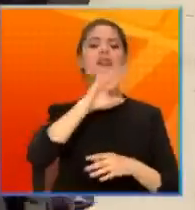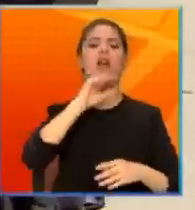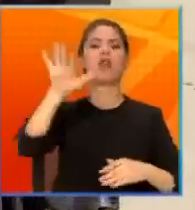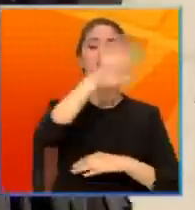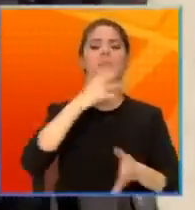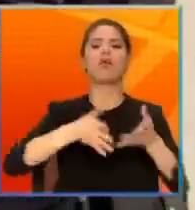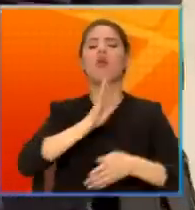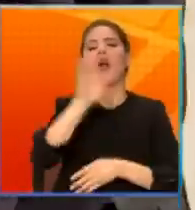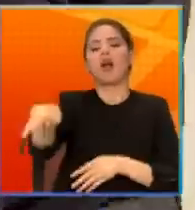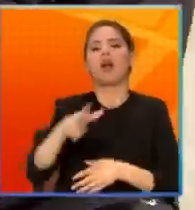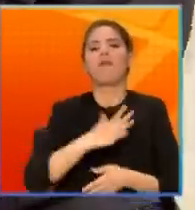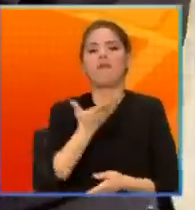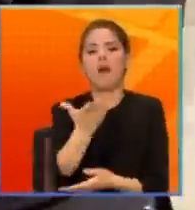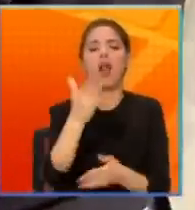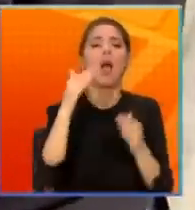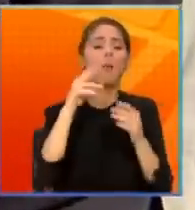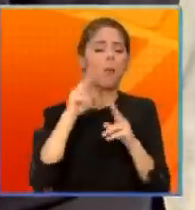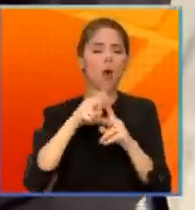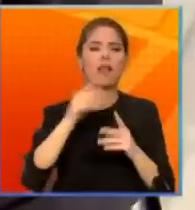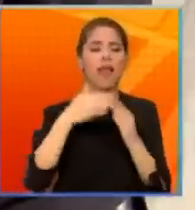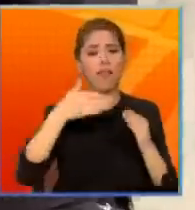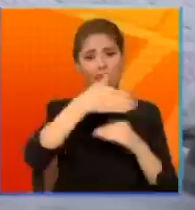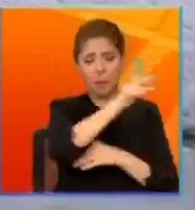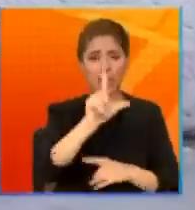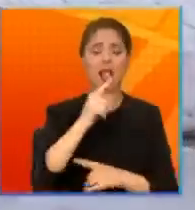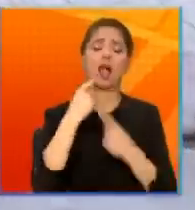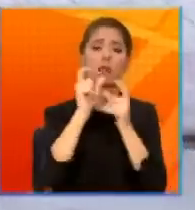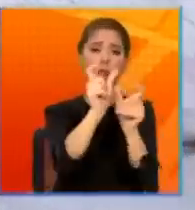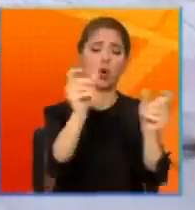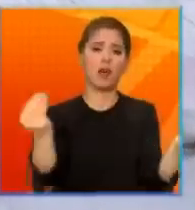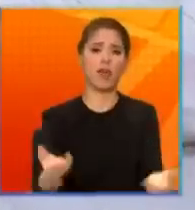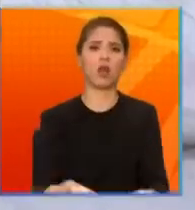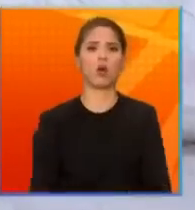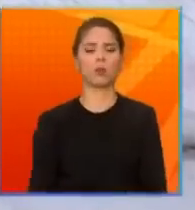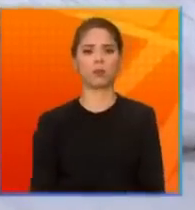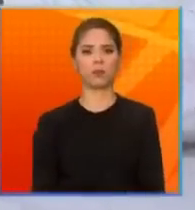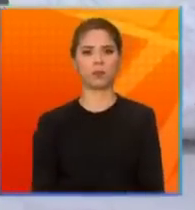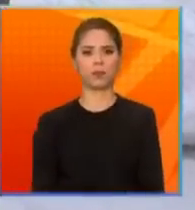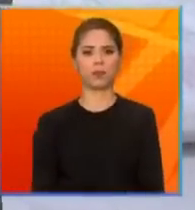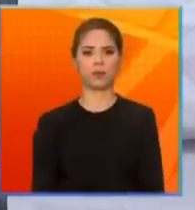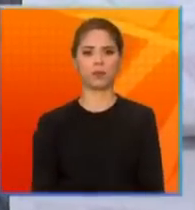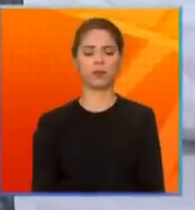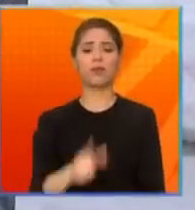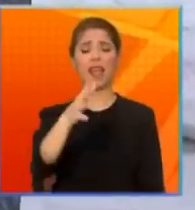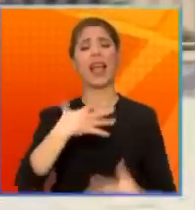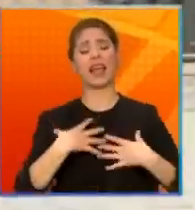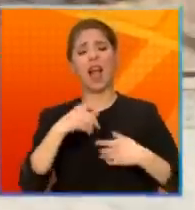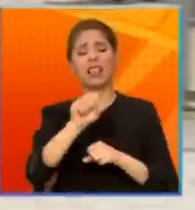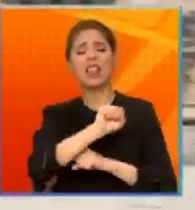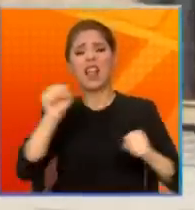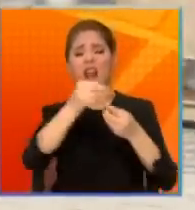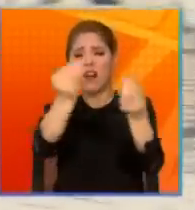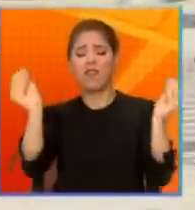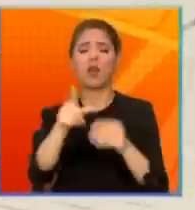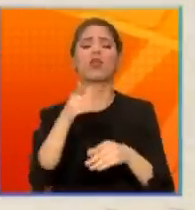ediyor. Polis ise onları evlerine gitmeleri konusunda uyarıyor. Hem siz hem çevrenizdeki kişilere sağlık yönünden büyük zararınız olur.